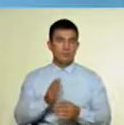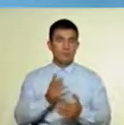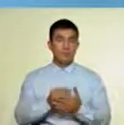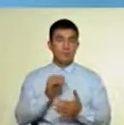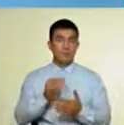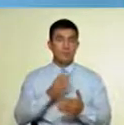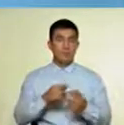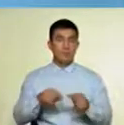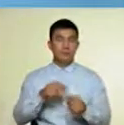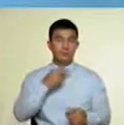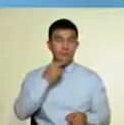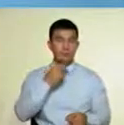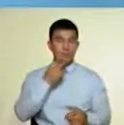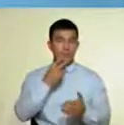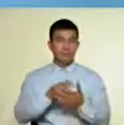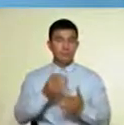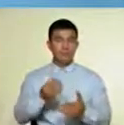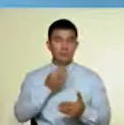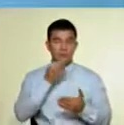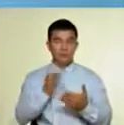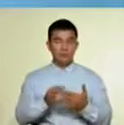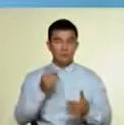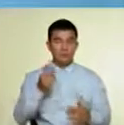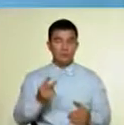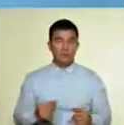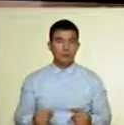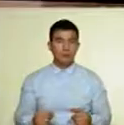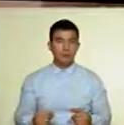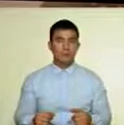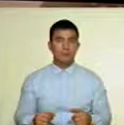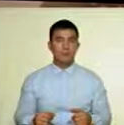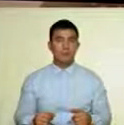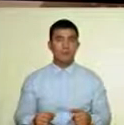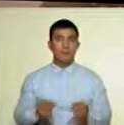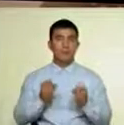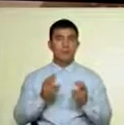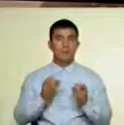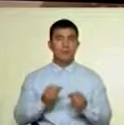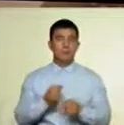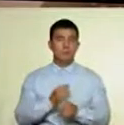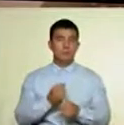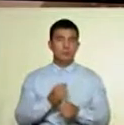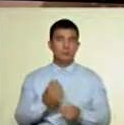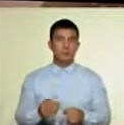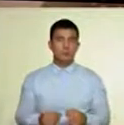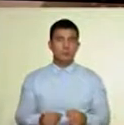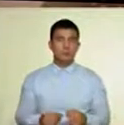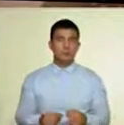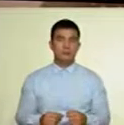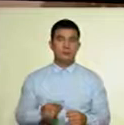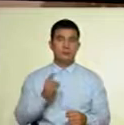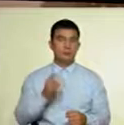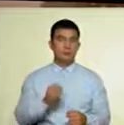biz ahamiyat bering. Javobi 2 chiqish kerak. Qanday qilib ishlaymiz? Buning